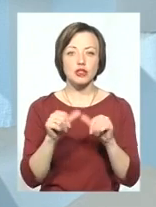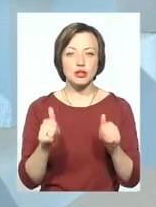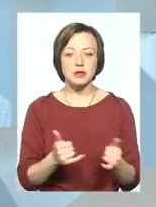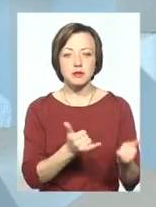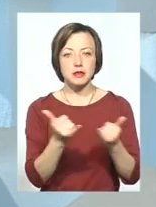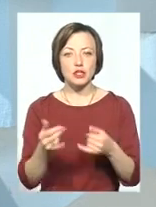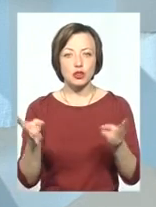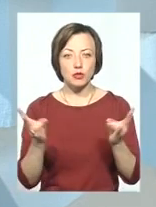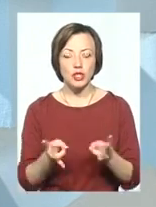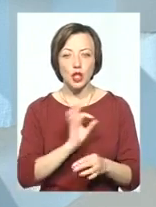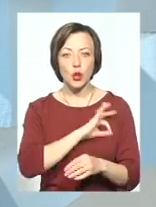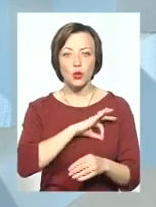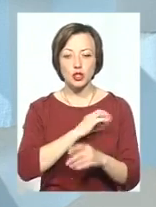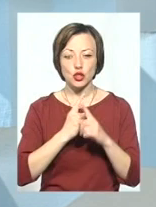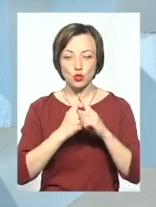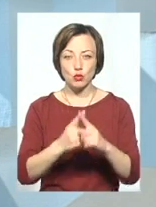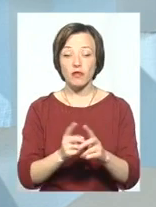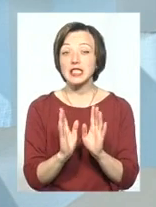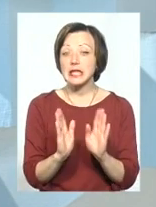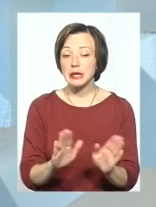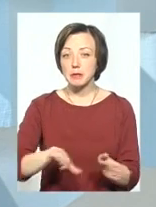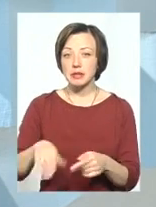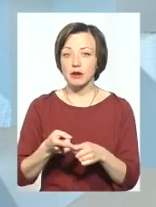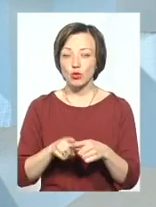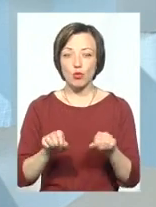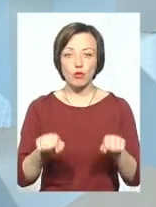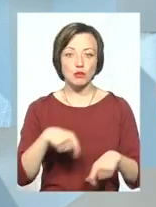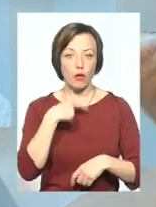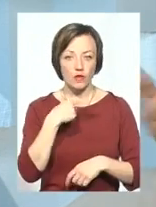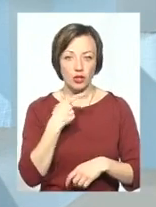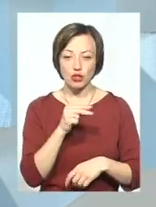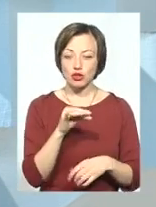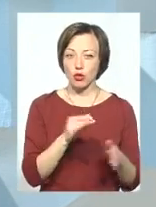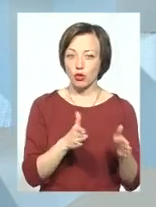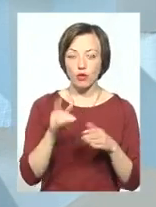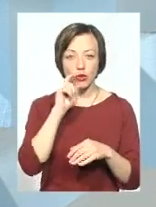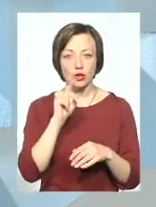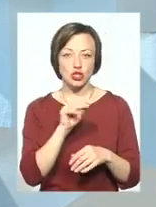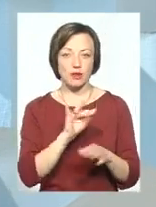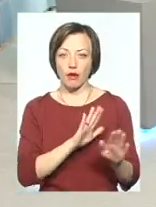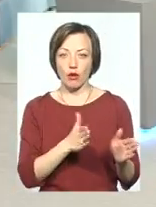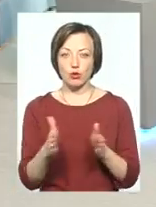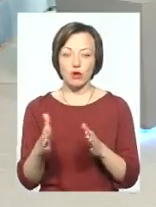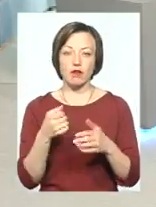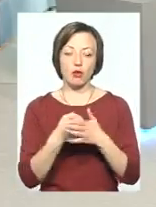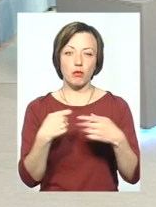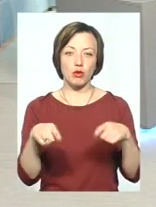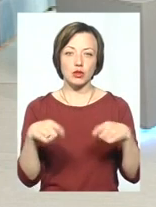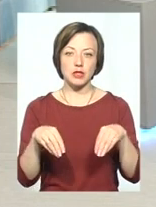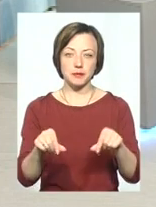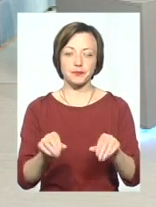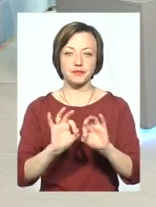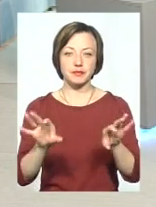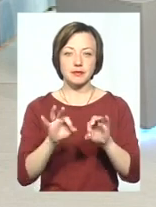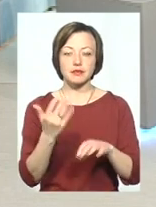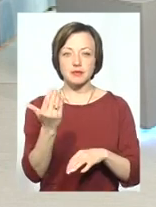забезпечити необхідний юридичний супровід. Тільки після того ми можемо говорити, чи готова Україна, чи не готова до ринку землі. В нас є